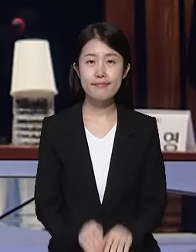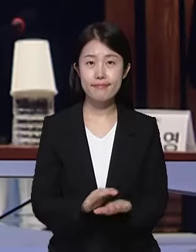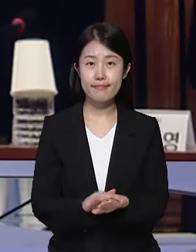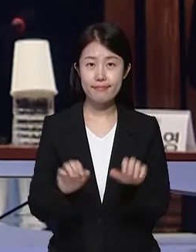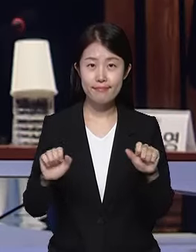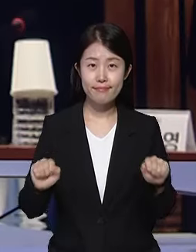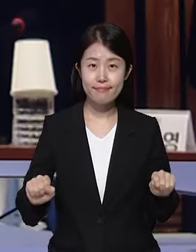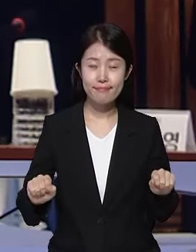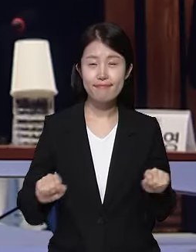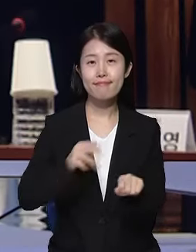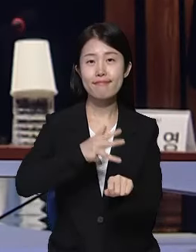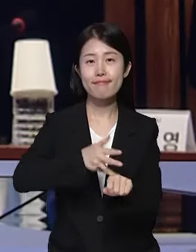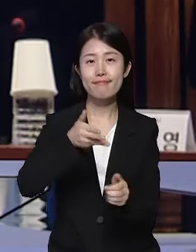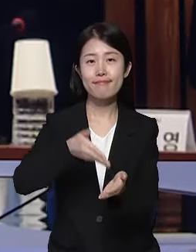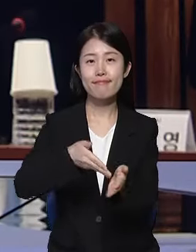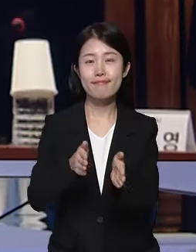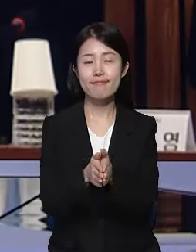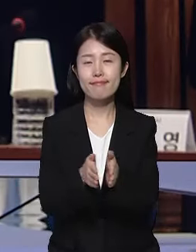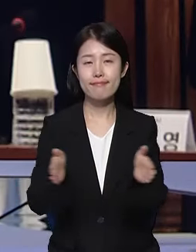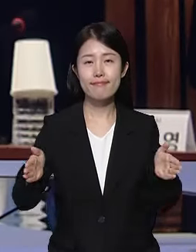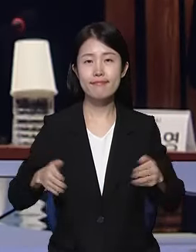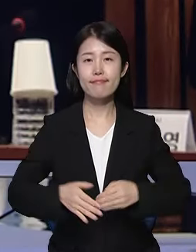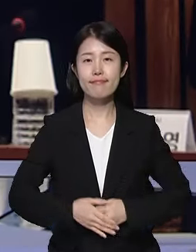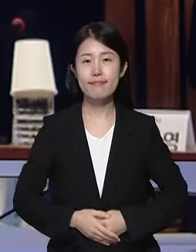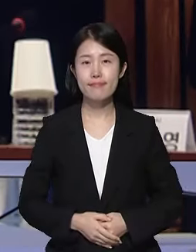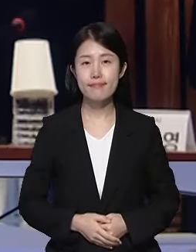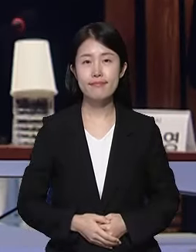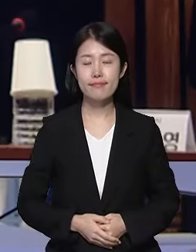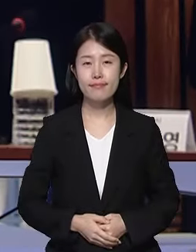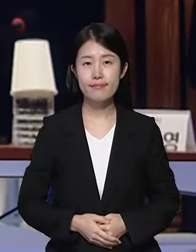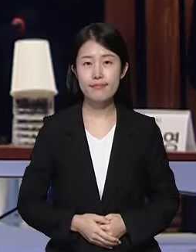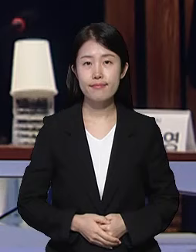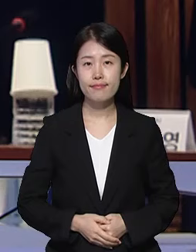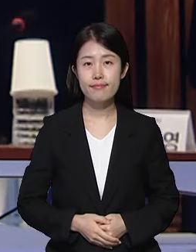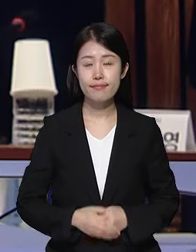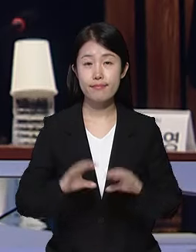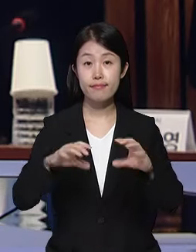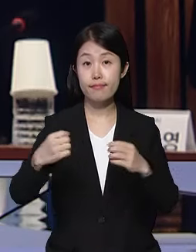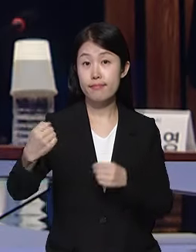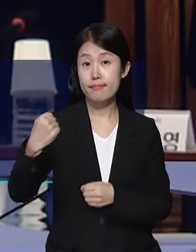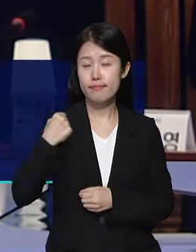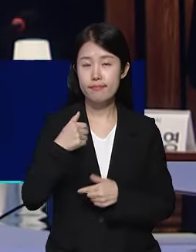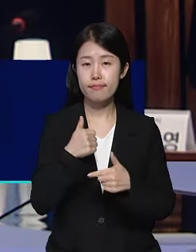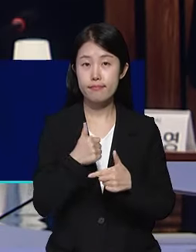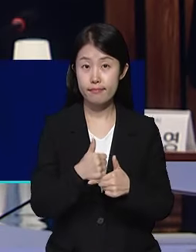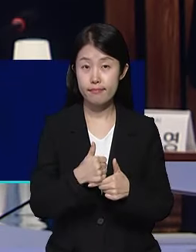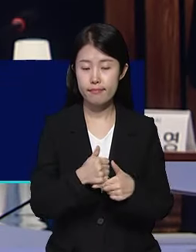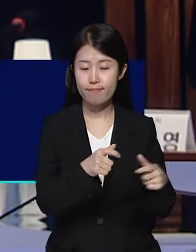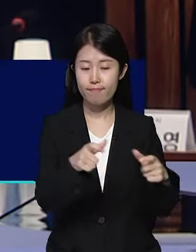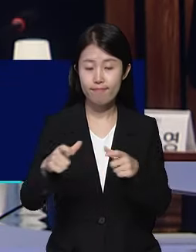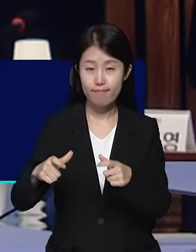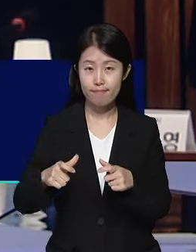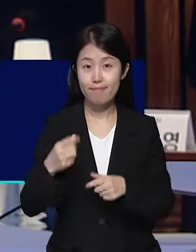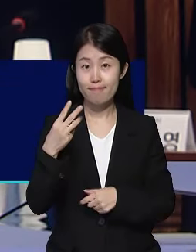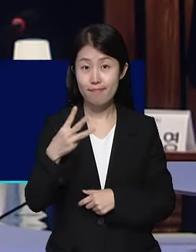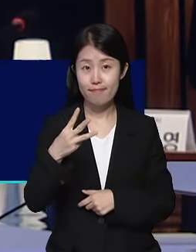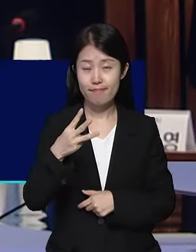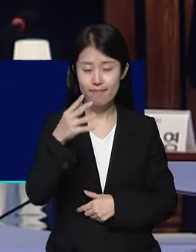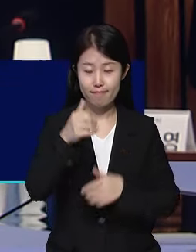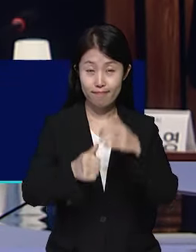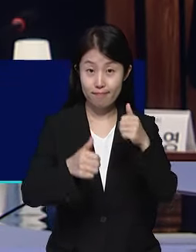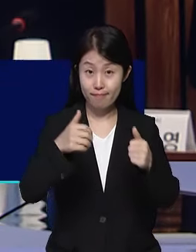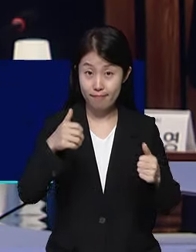시청자 여러분 안녕하십니까? KBC 8시 뉴스 시작합니다. 국민의힘이 호남권 3개 시도지사와 함께